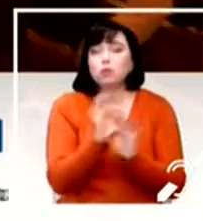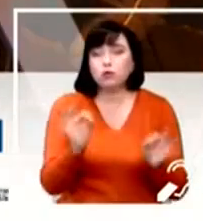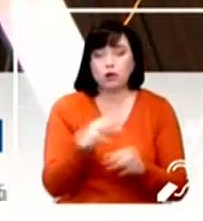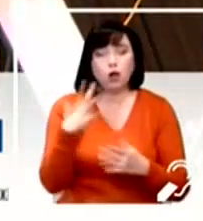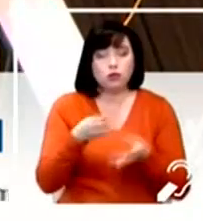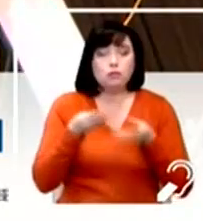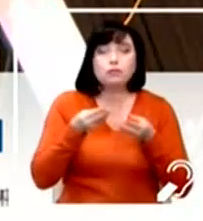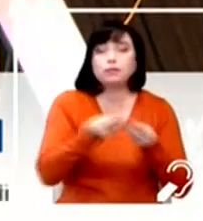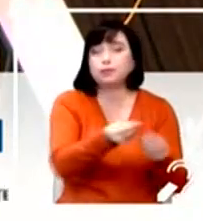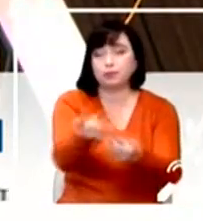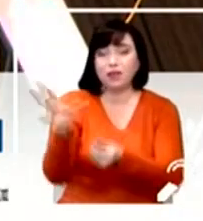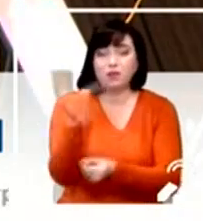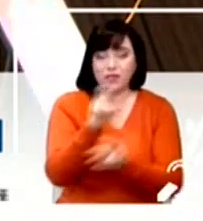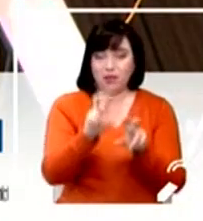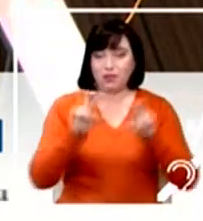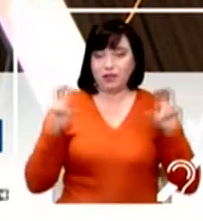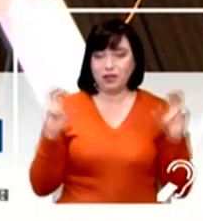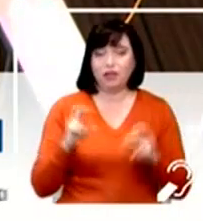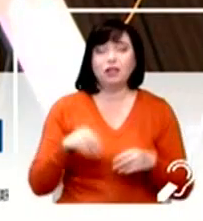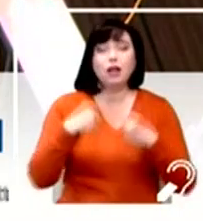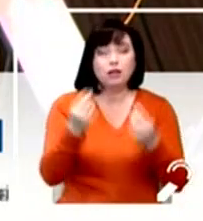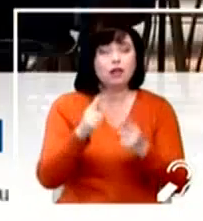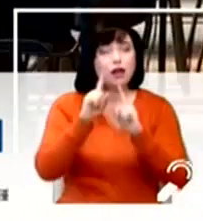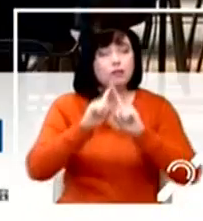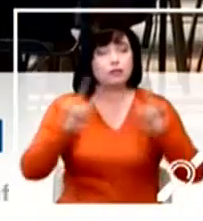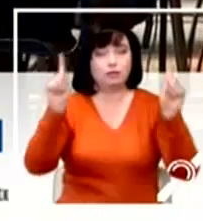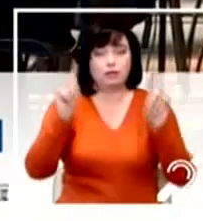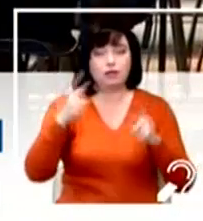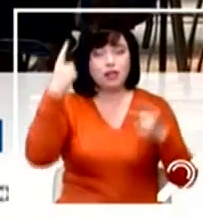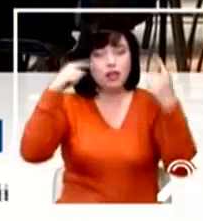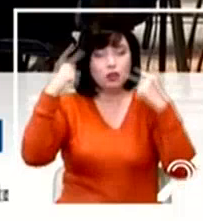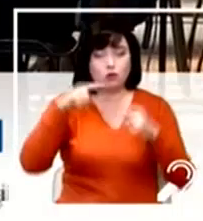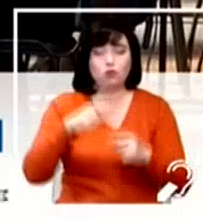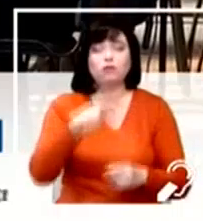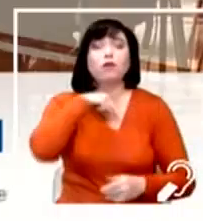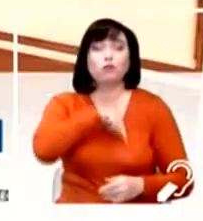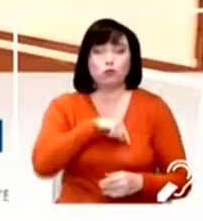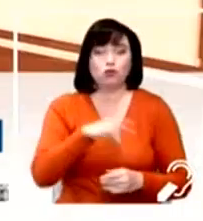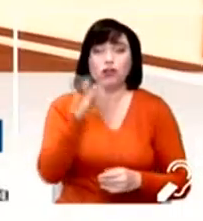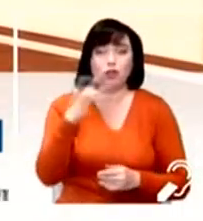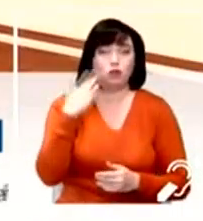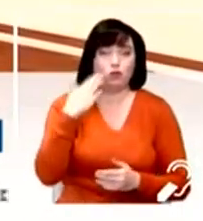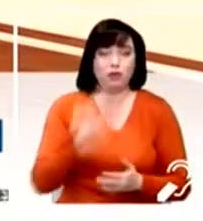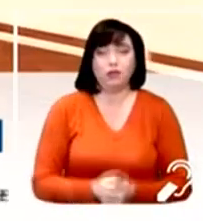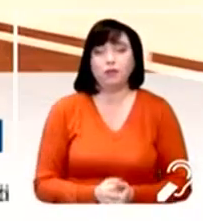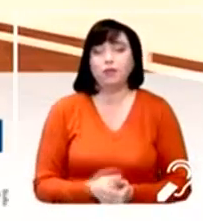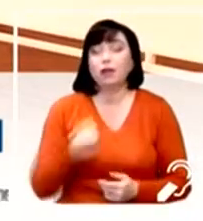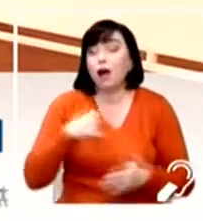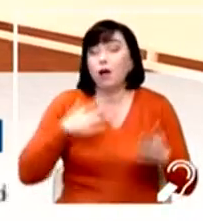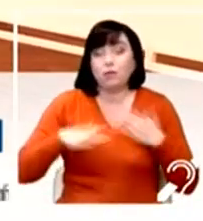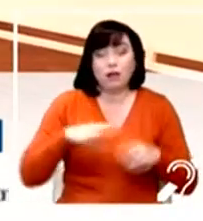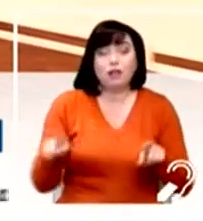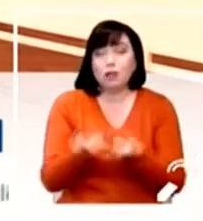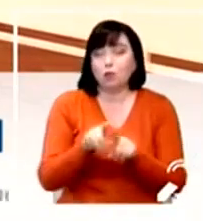la inima spectatorilor. A adus o adevărată magie în scenă și soprana Andreea Bucur din România. M-am bucurat foarte tare de